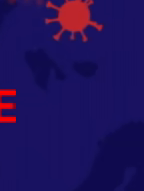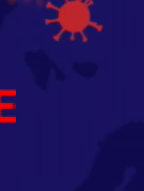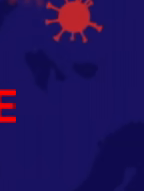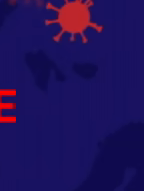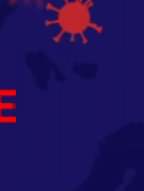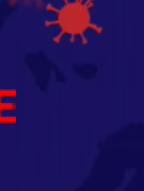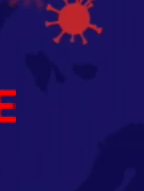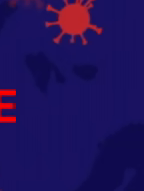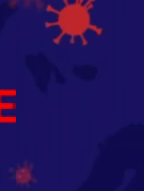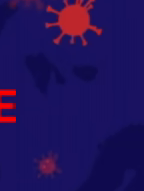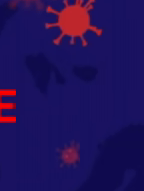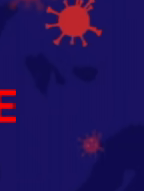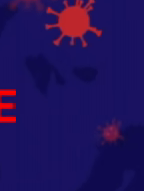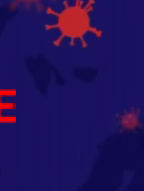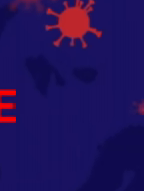Ostani kod kuće.